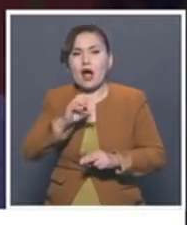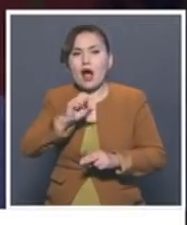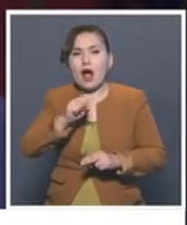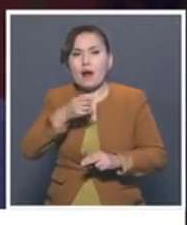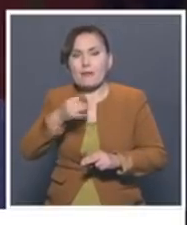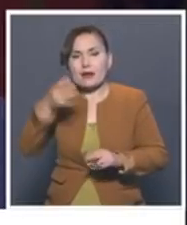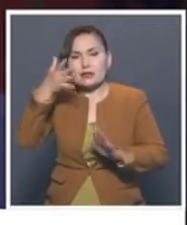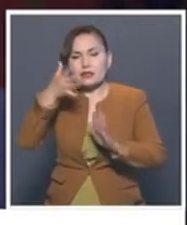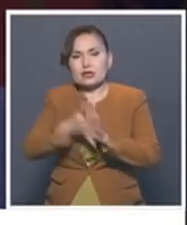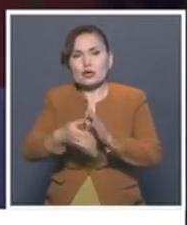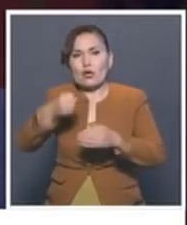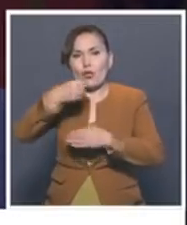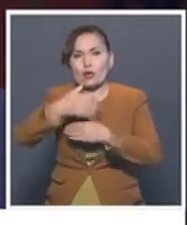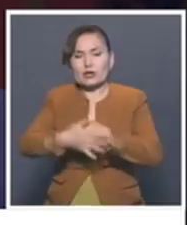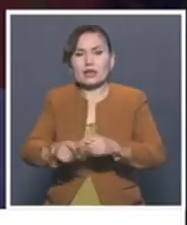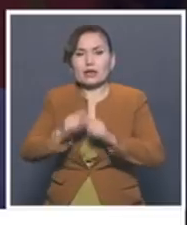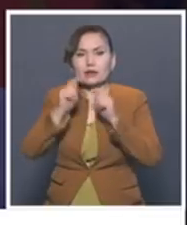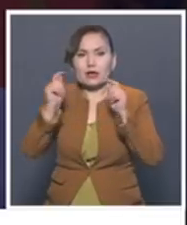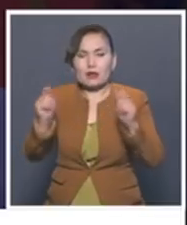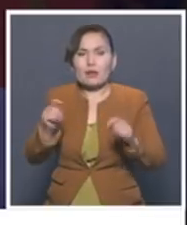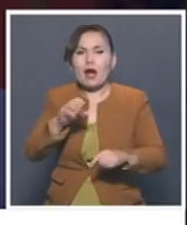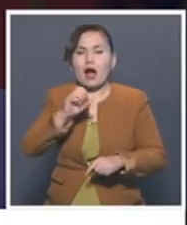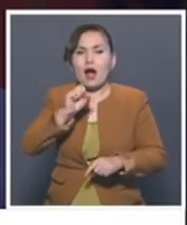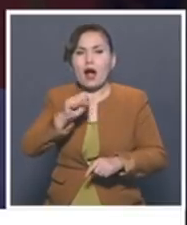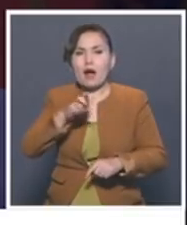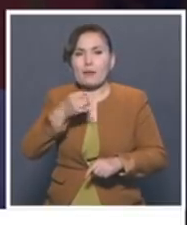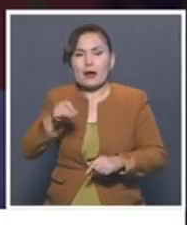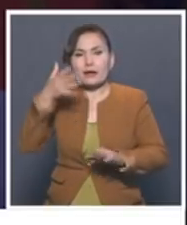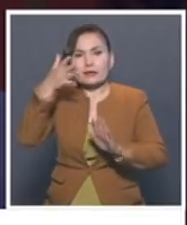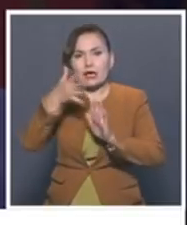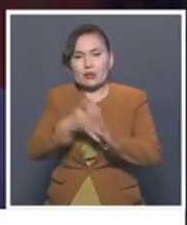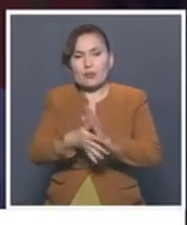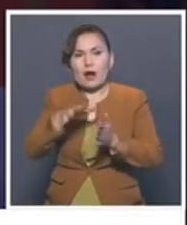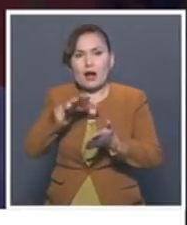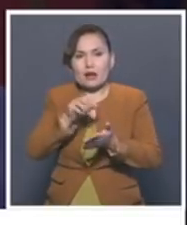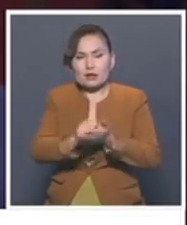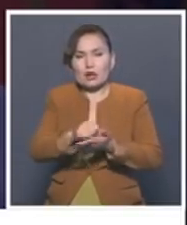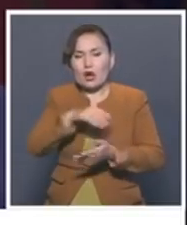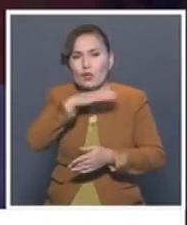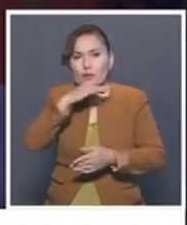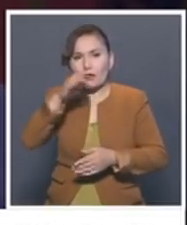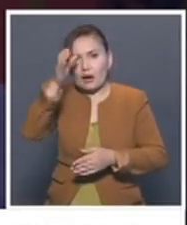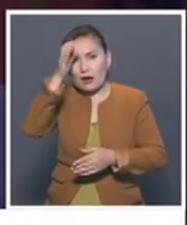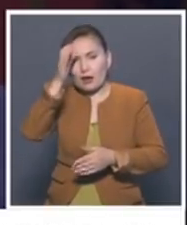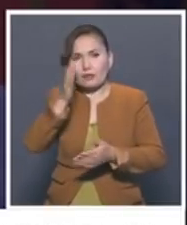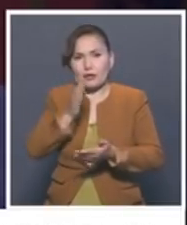құрдық. Өйткені Абай танумен айналысатын нелер көп,